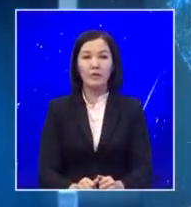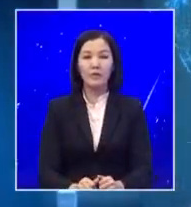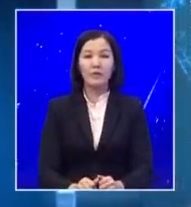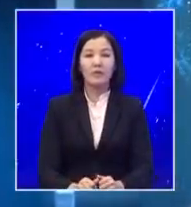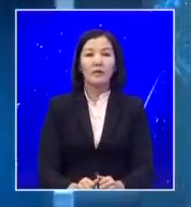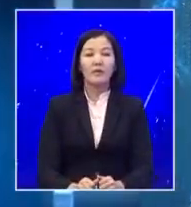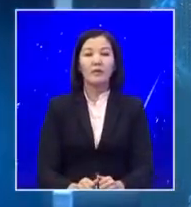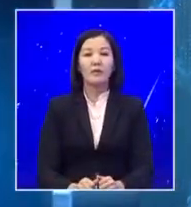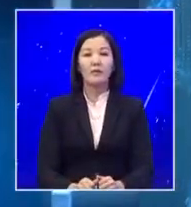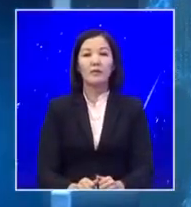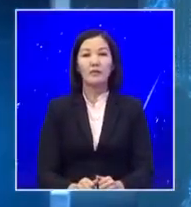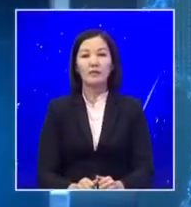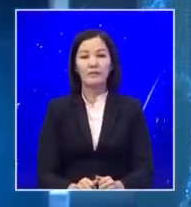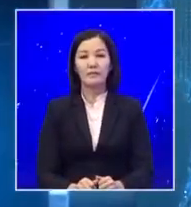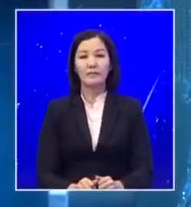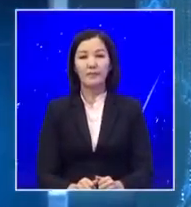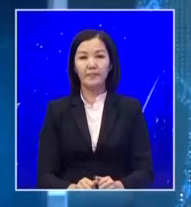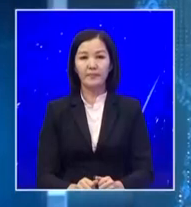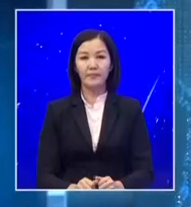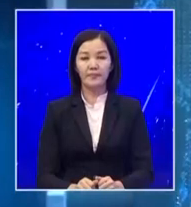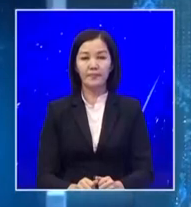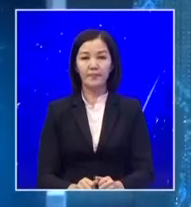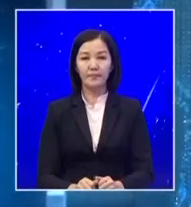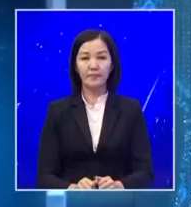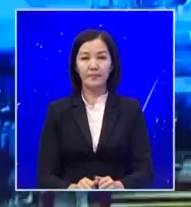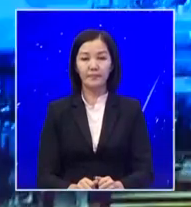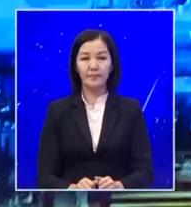Меруерт Қыдырбайқызы, Нұржан Мұханов, Жетісу телеарнасы.